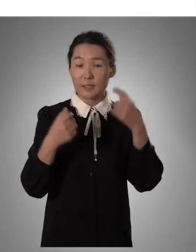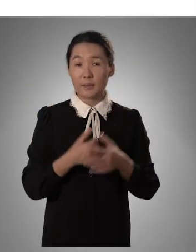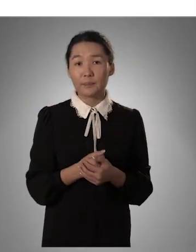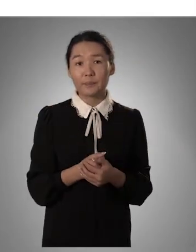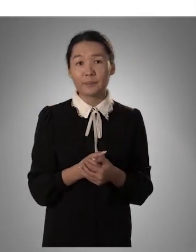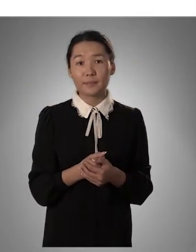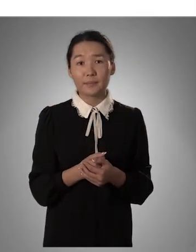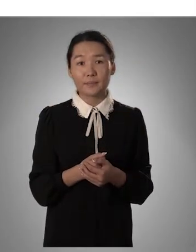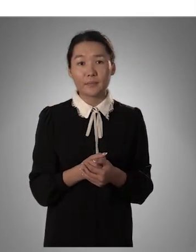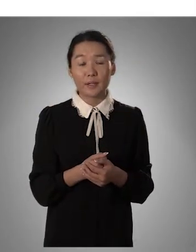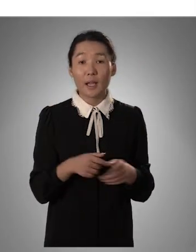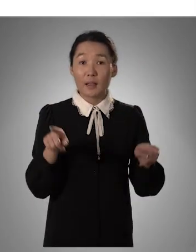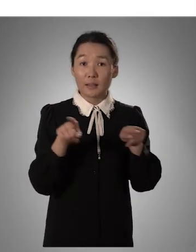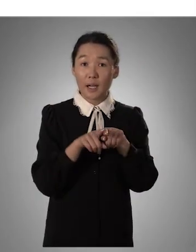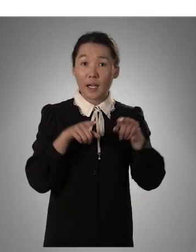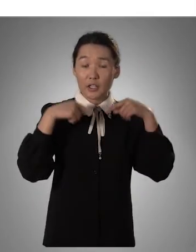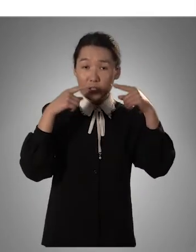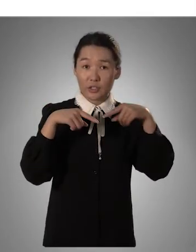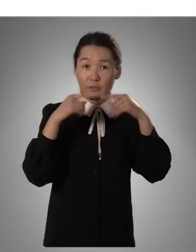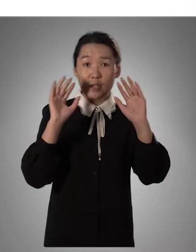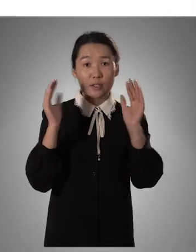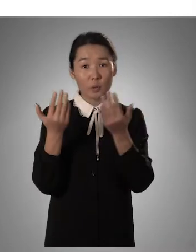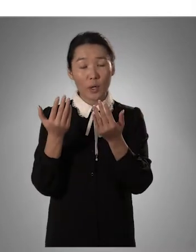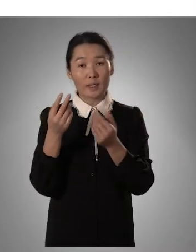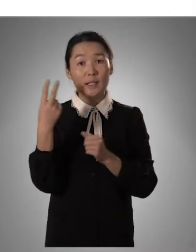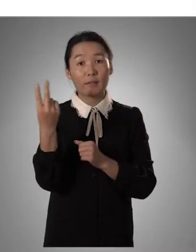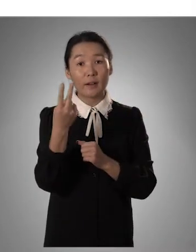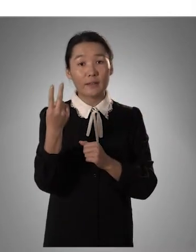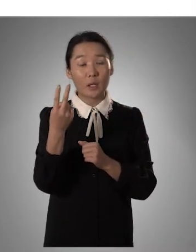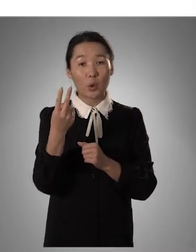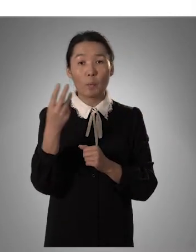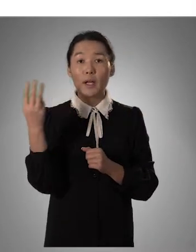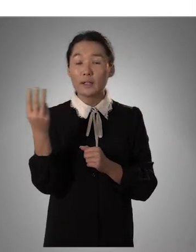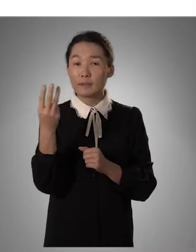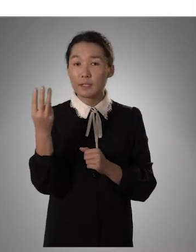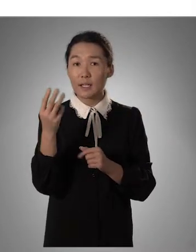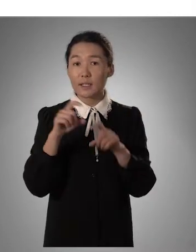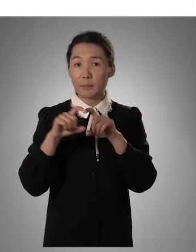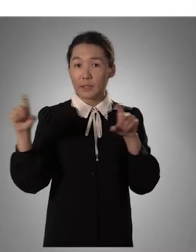такая же речевая ситуация и во втором и третьем предложении